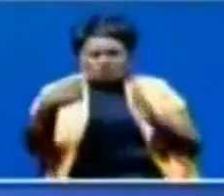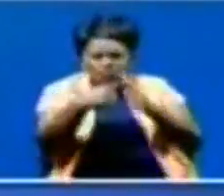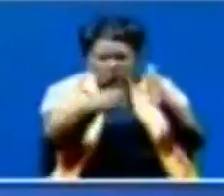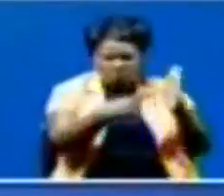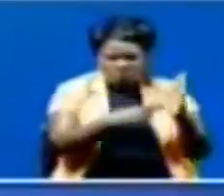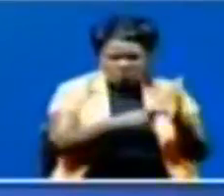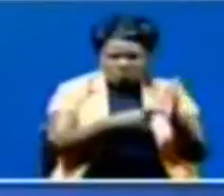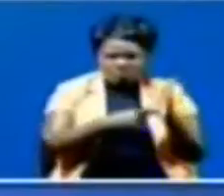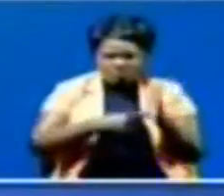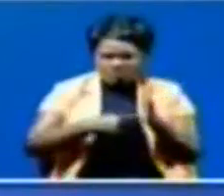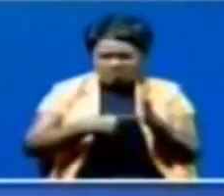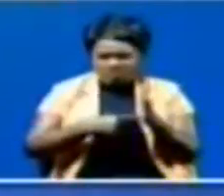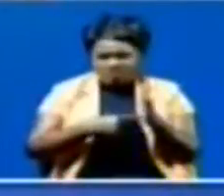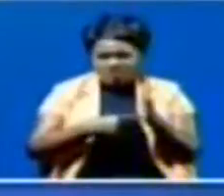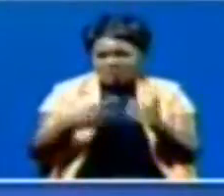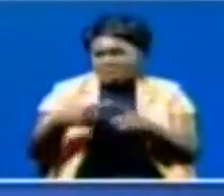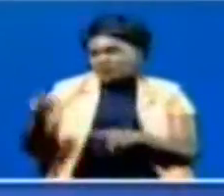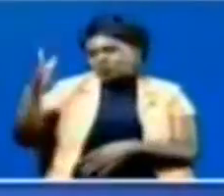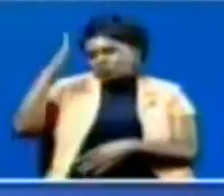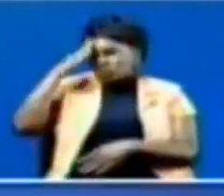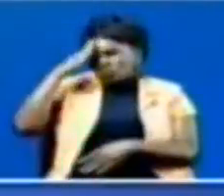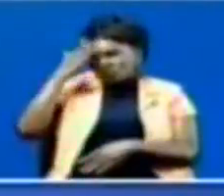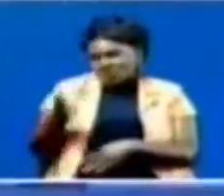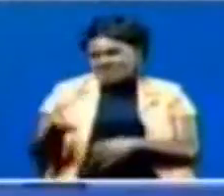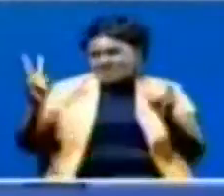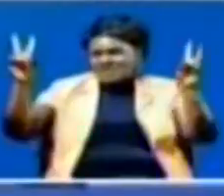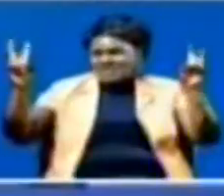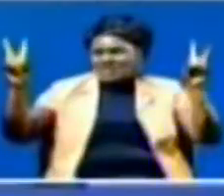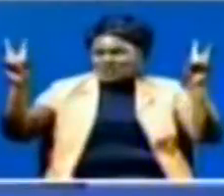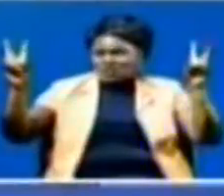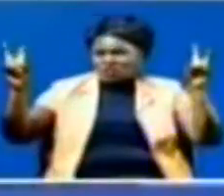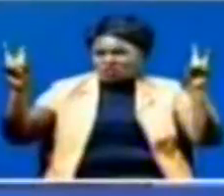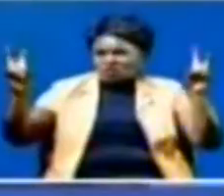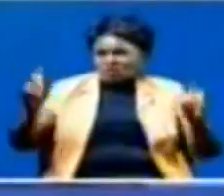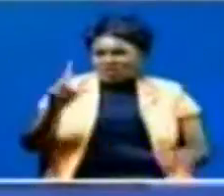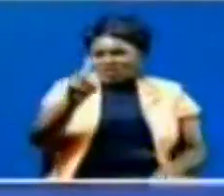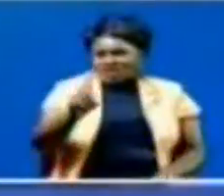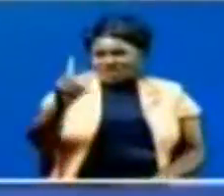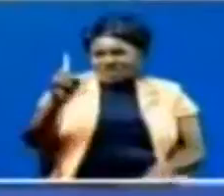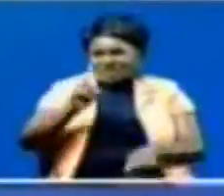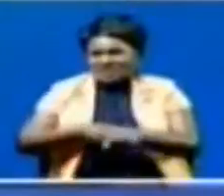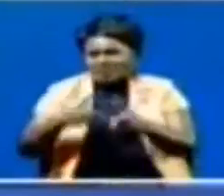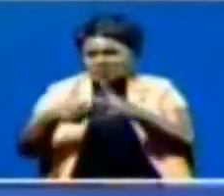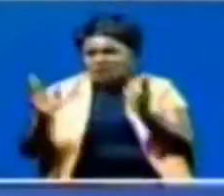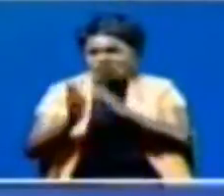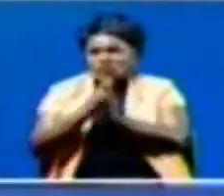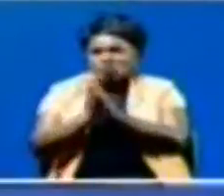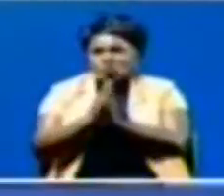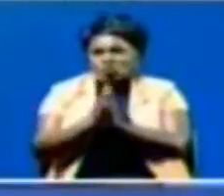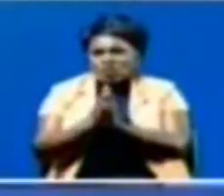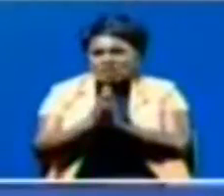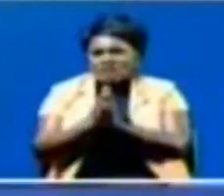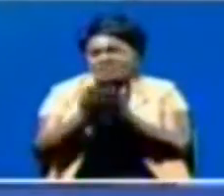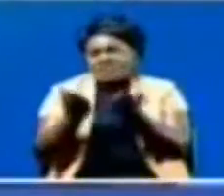wewe sijui lakini unajua haya mambo naam kila mwanzo wa hadithi ni paukwa